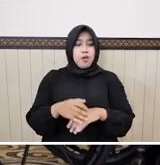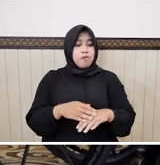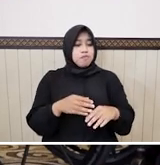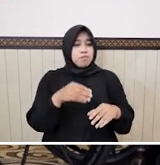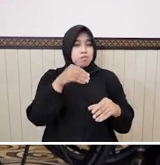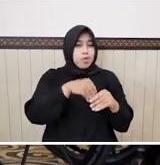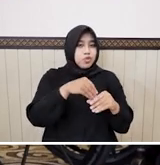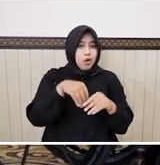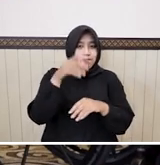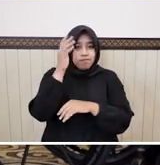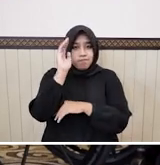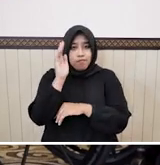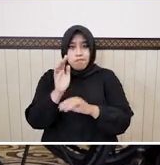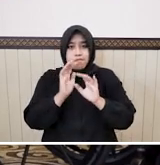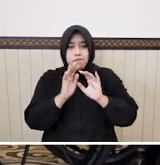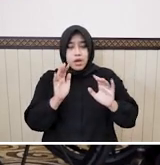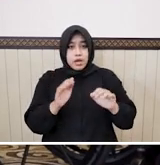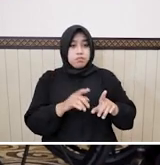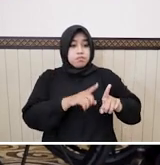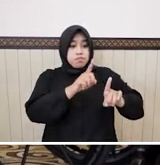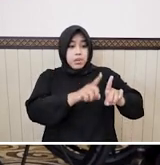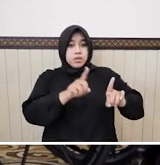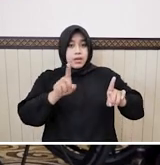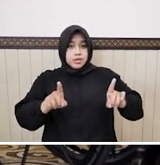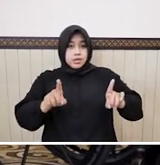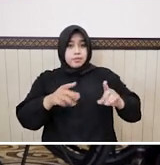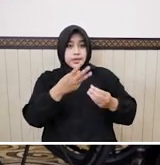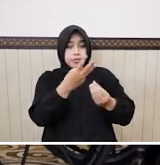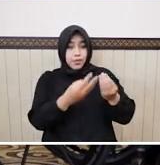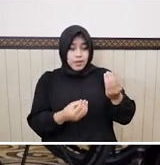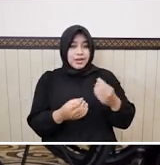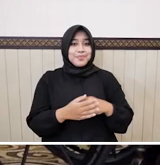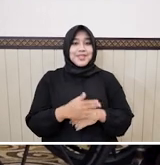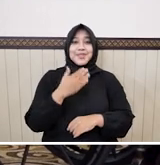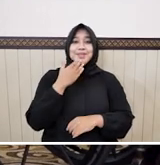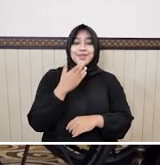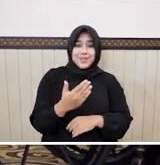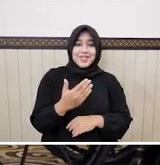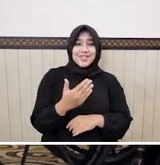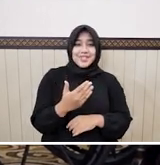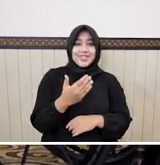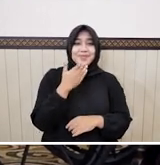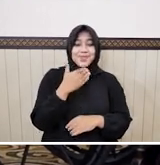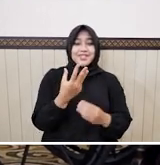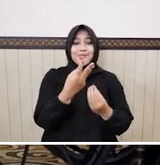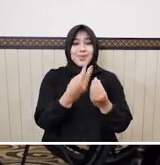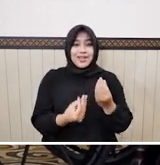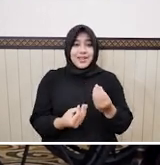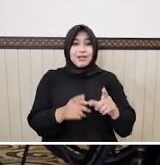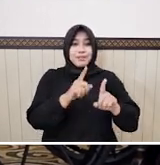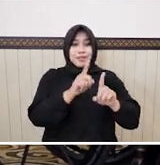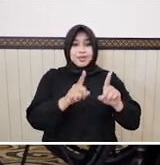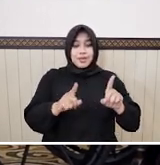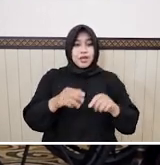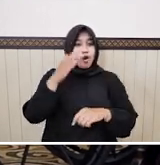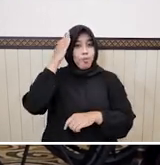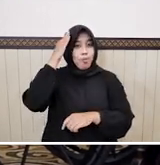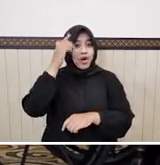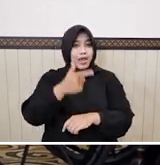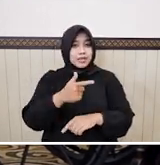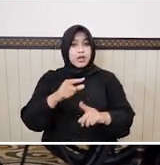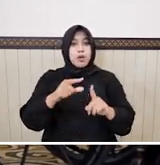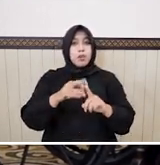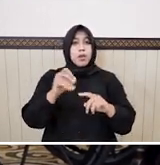banyak paparan yang tadi disampaikan oleh masing-masing masing-masing mata ucapkan terima kasih kepada perwakilan dari Polres Polres